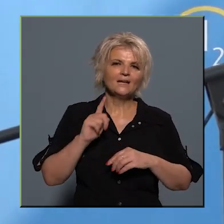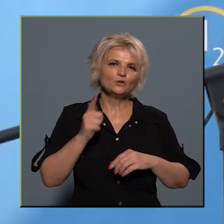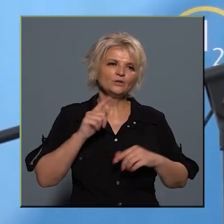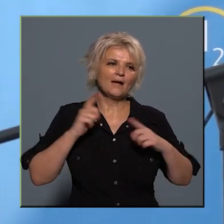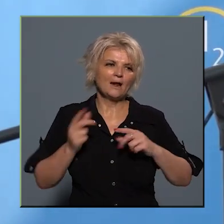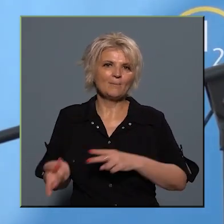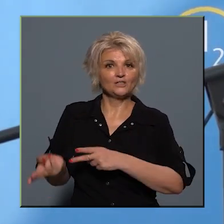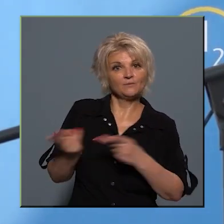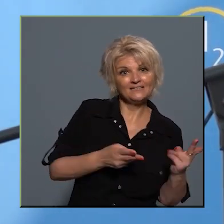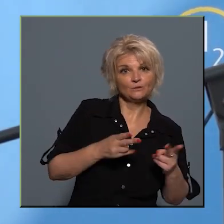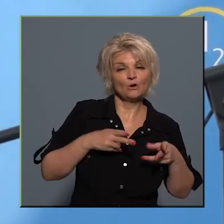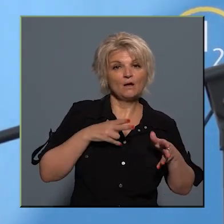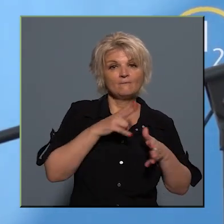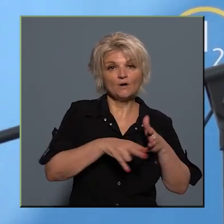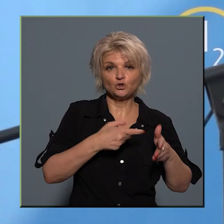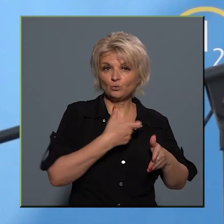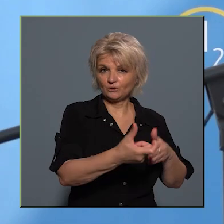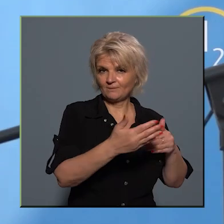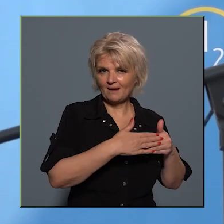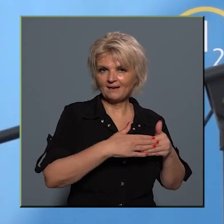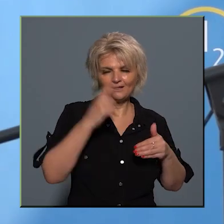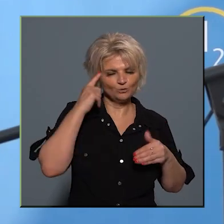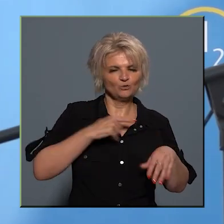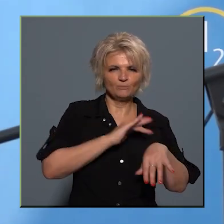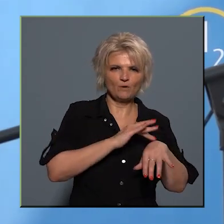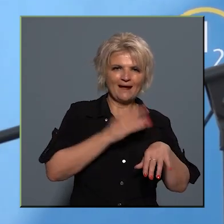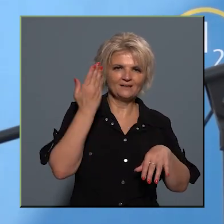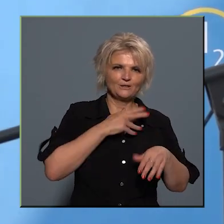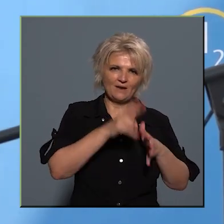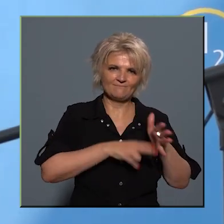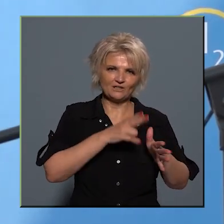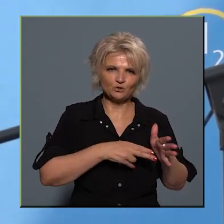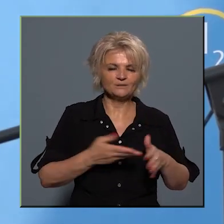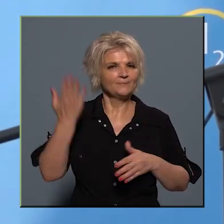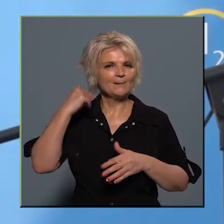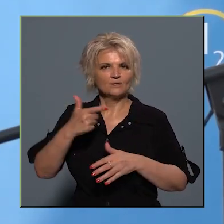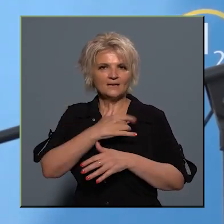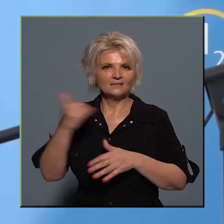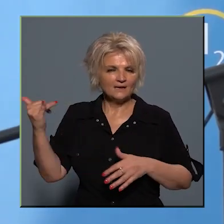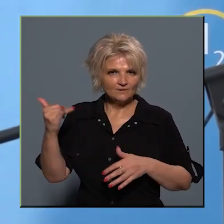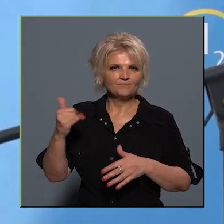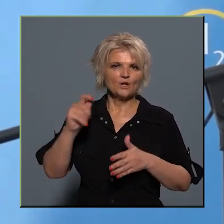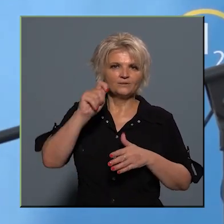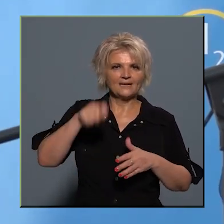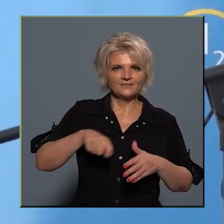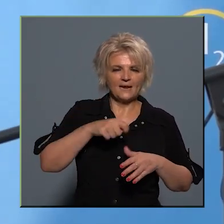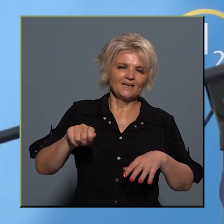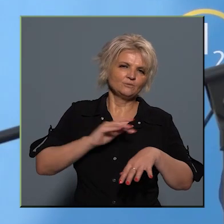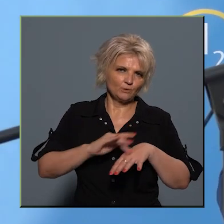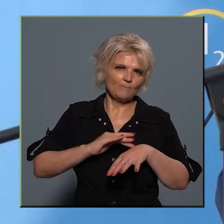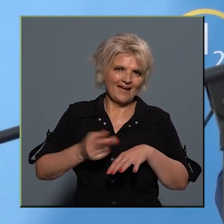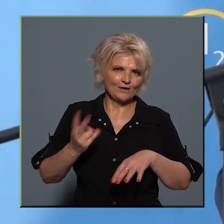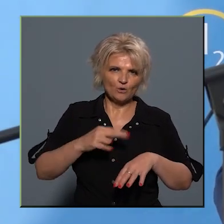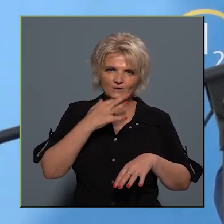is megindulhat egy tesztelés a hidrogénnek, mint üzemanyagnak. Ugye az elmúlt 2 év az igazából a tesztelésről szólt,